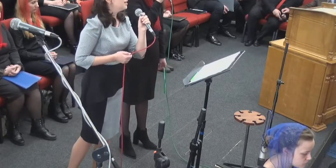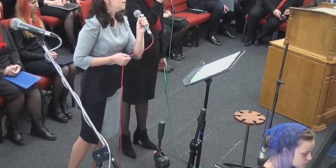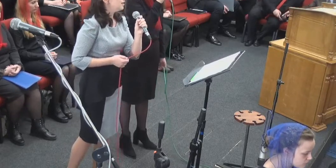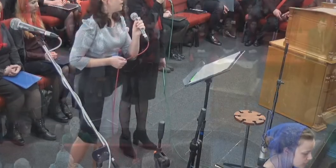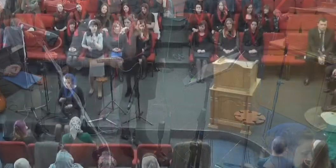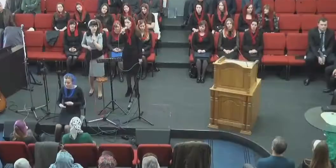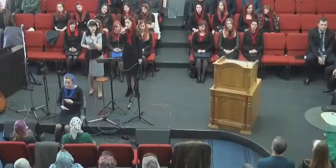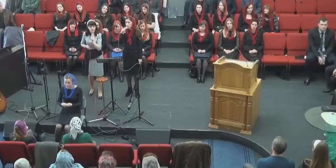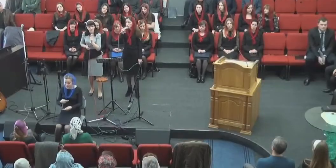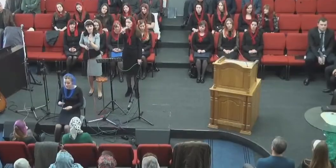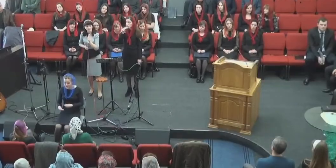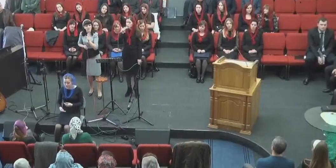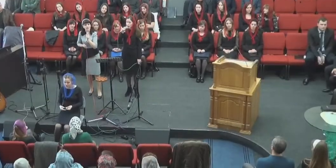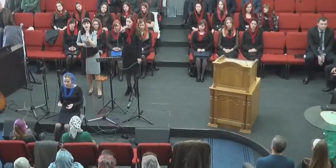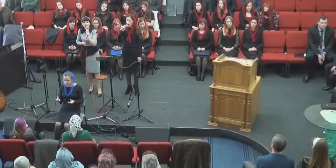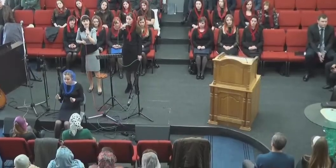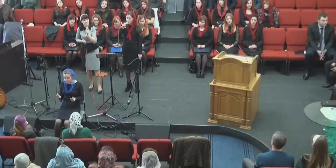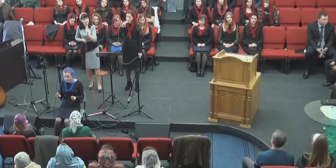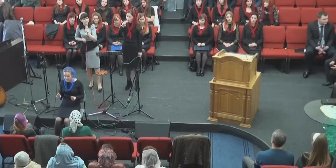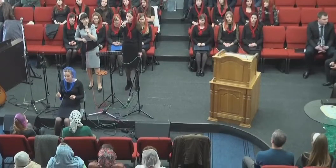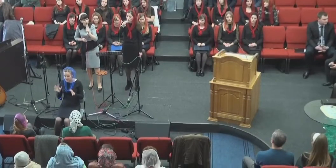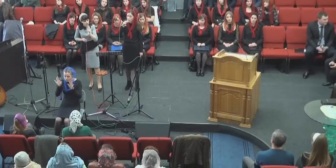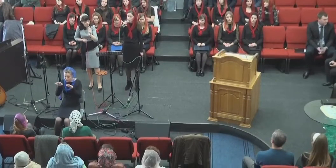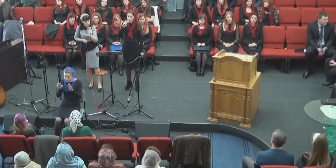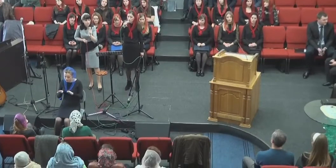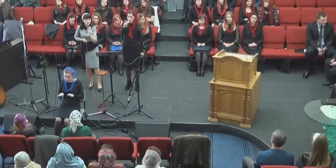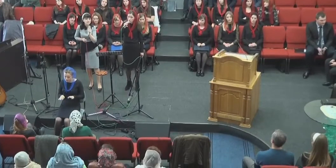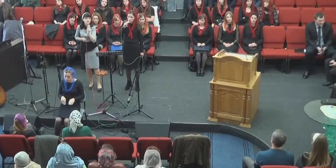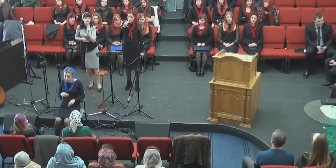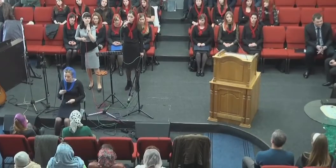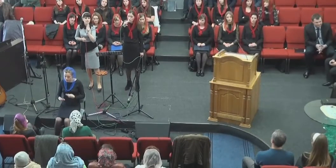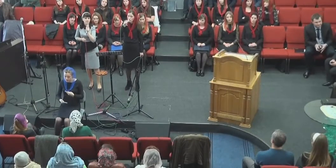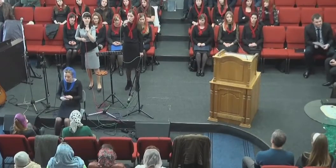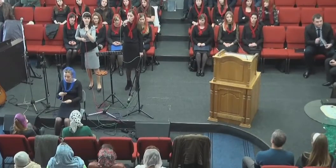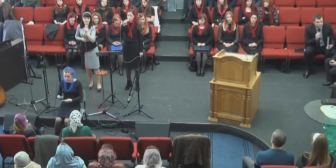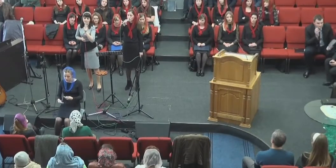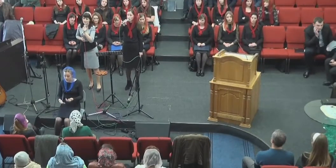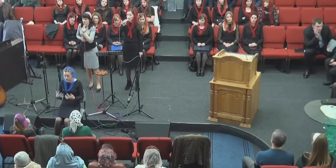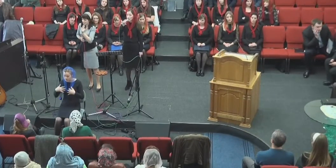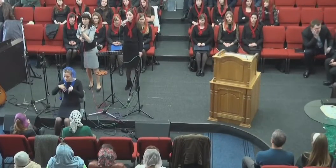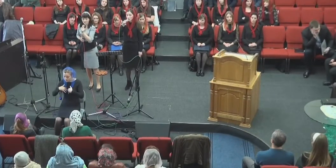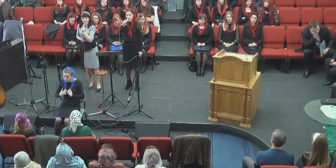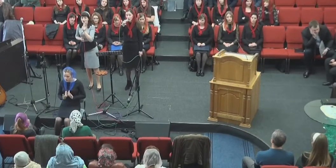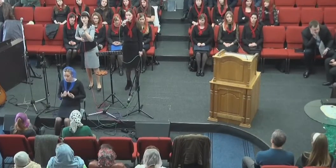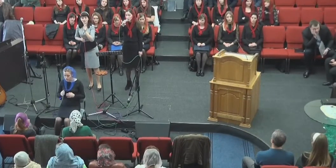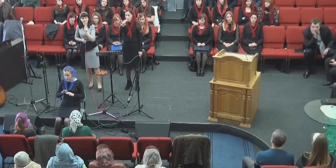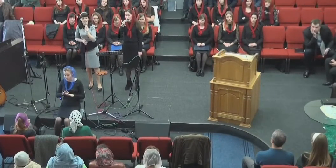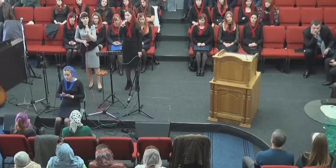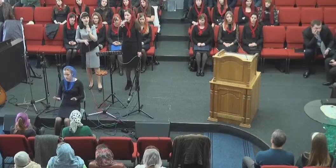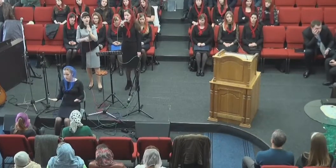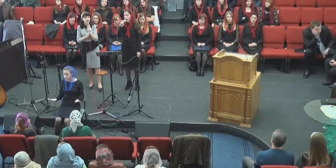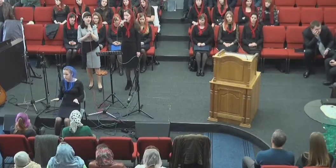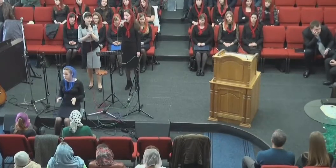Идти в слякоть и дождь, идти, не